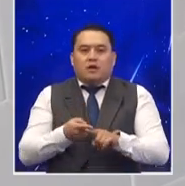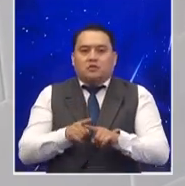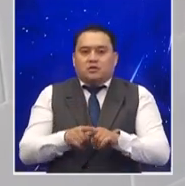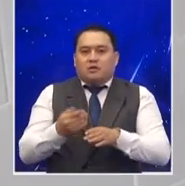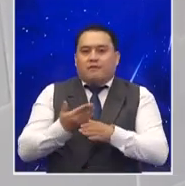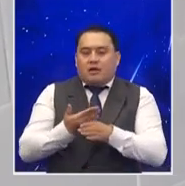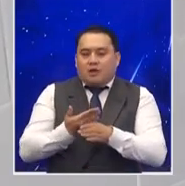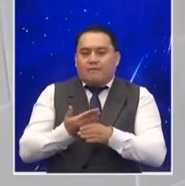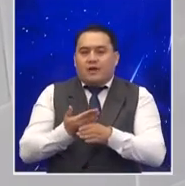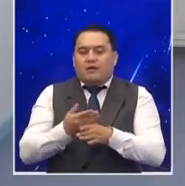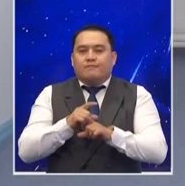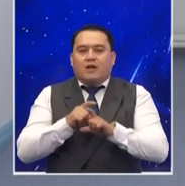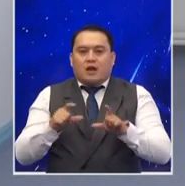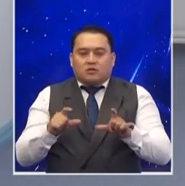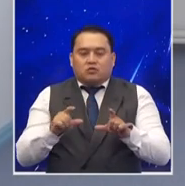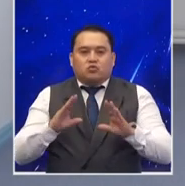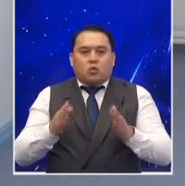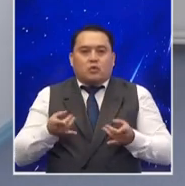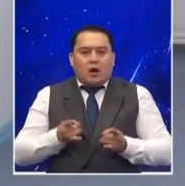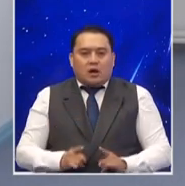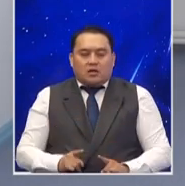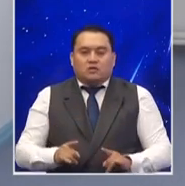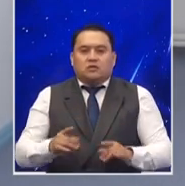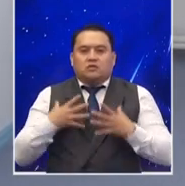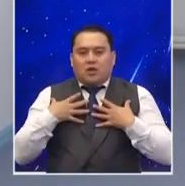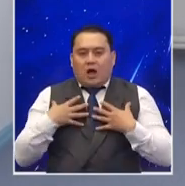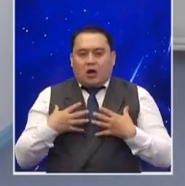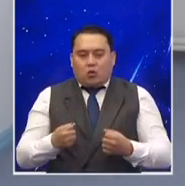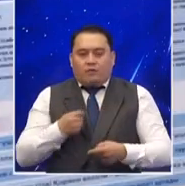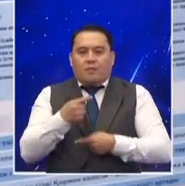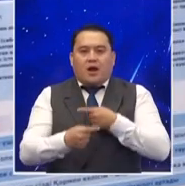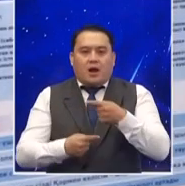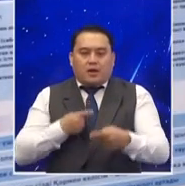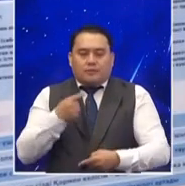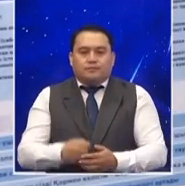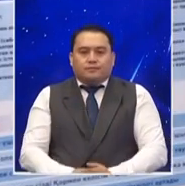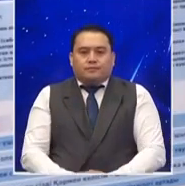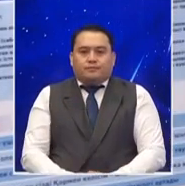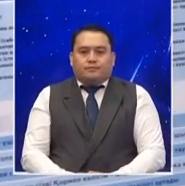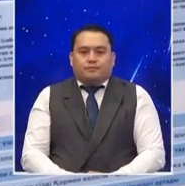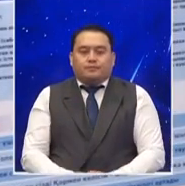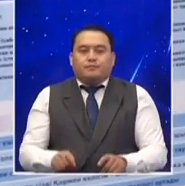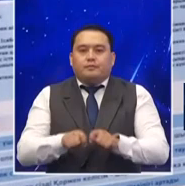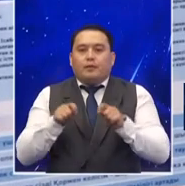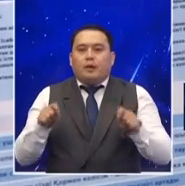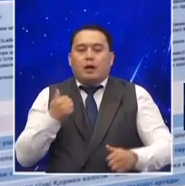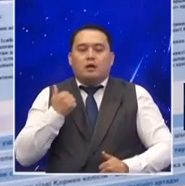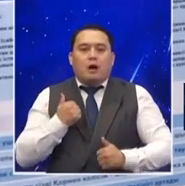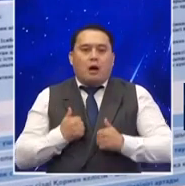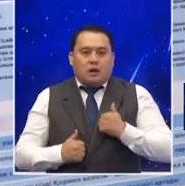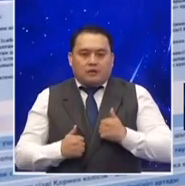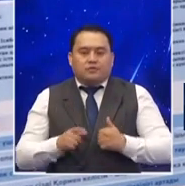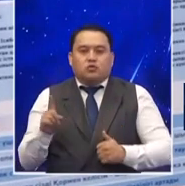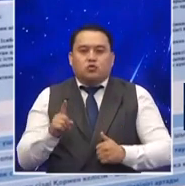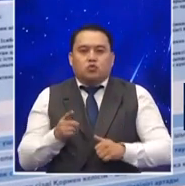деле сотрудники медучреждения считают рождение на свет здорового поколения. Гордимся этим, что оценивается наша работа, нелегкая